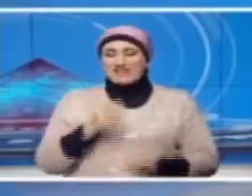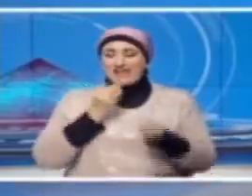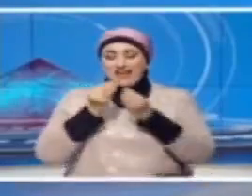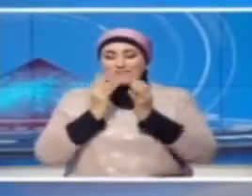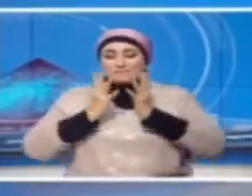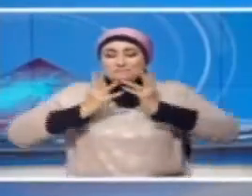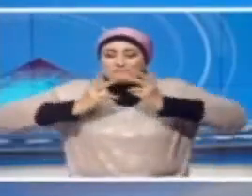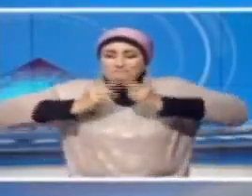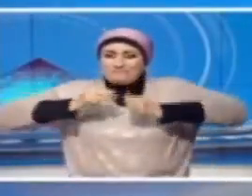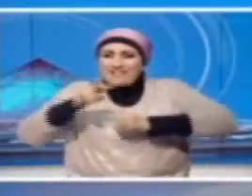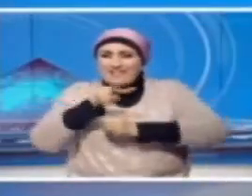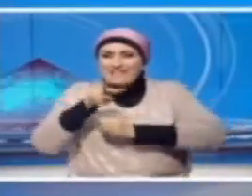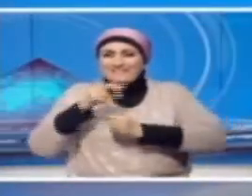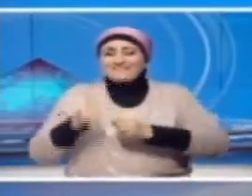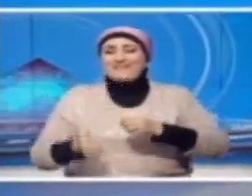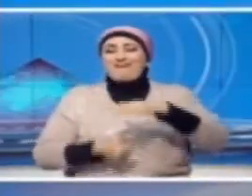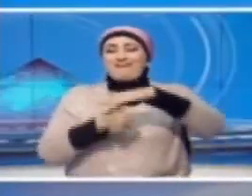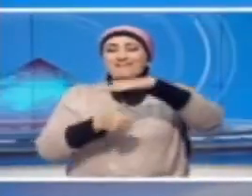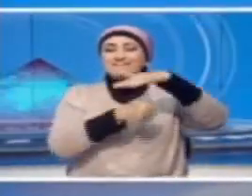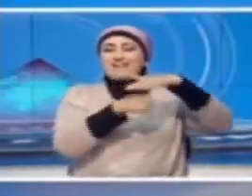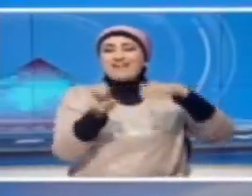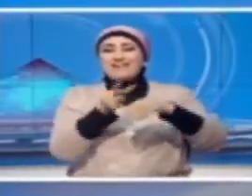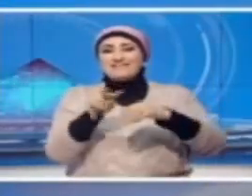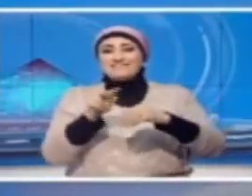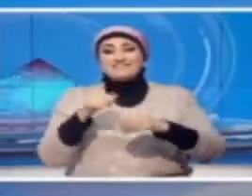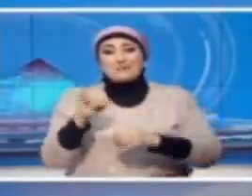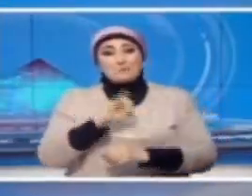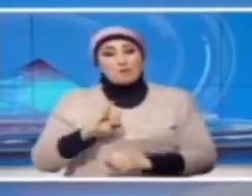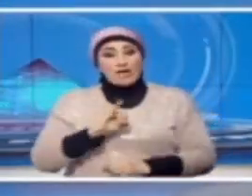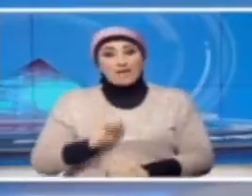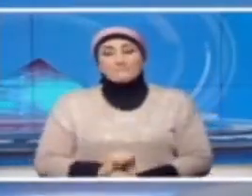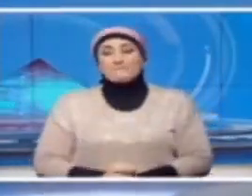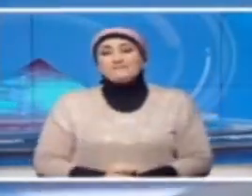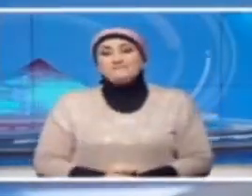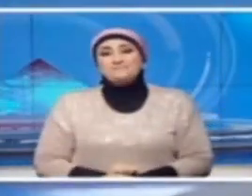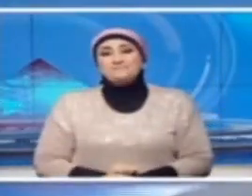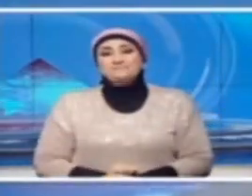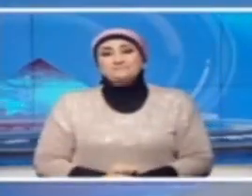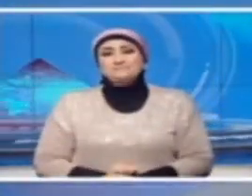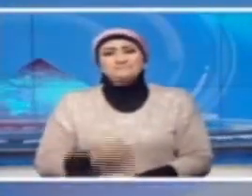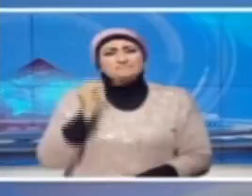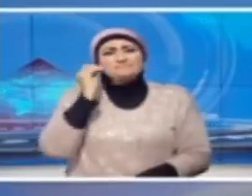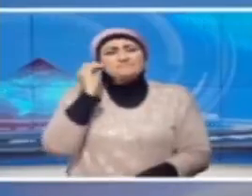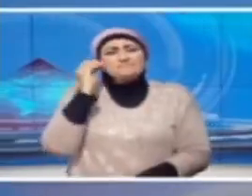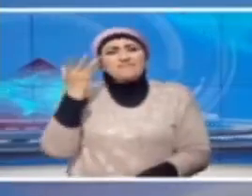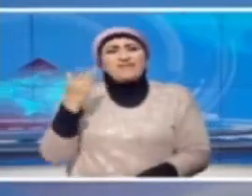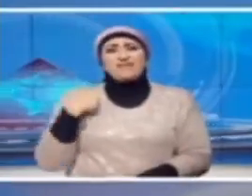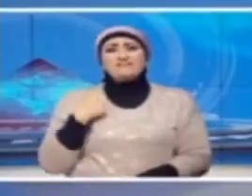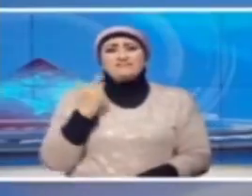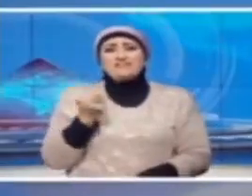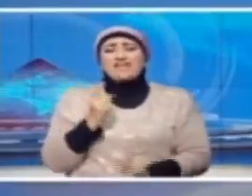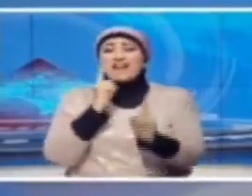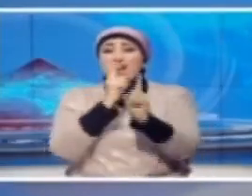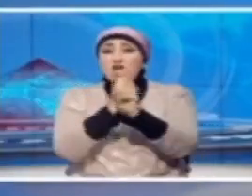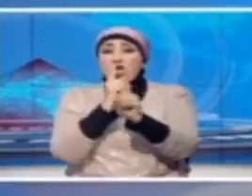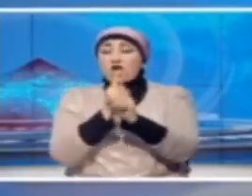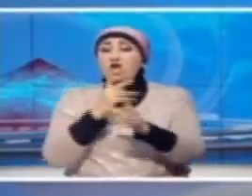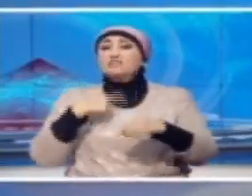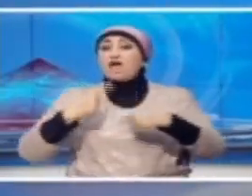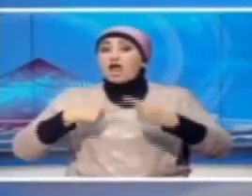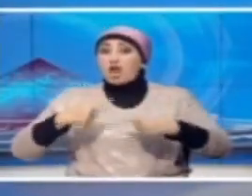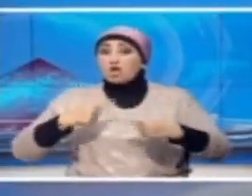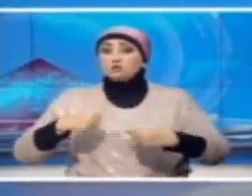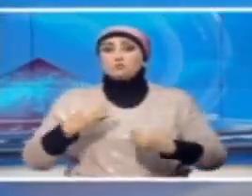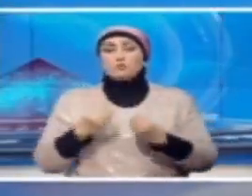كبيرا بين الزعيمين إزاء القضايا محل اهتمام مشترك، يعني ترى ما هو مردود هذه اللقاءات المنتظمة